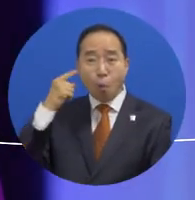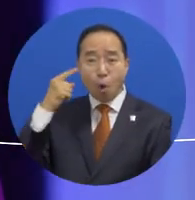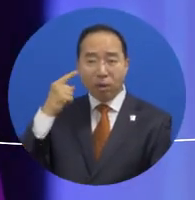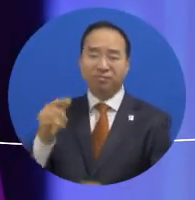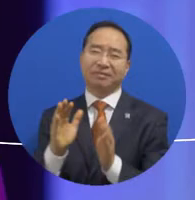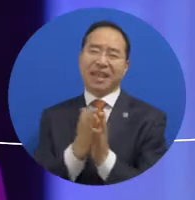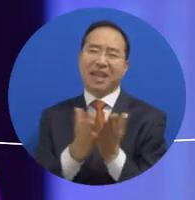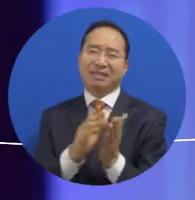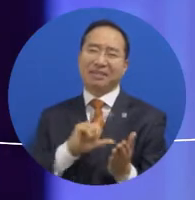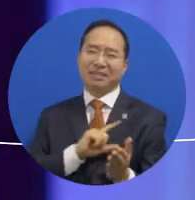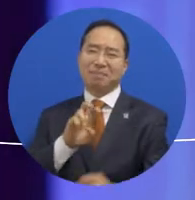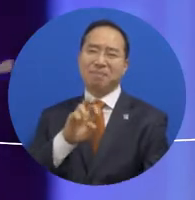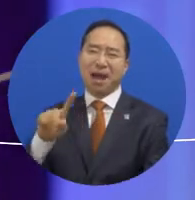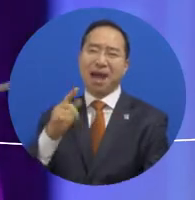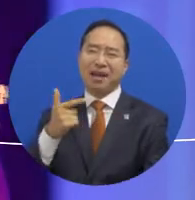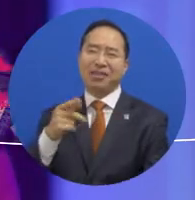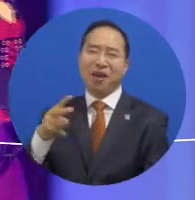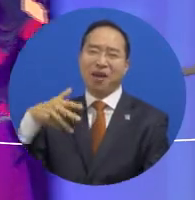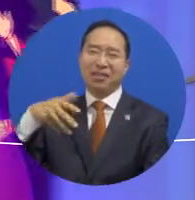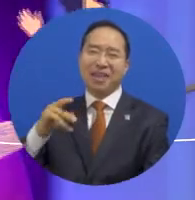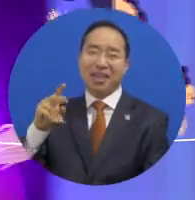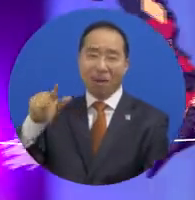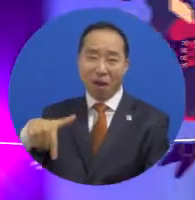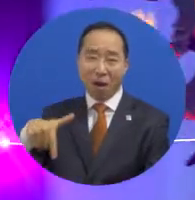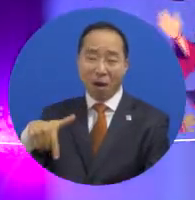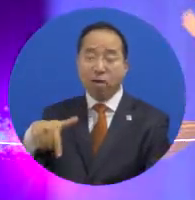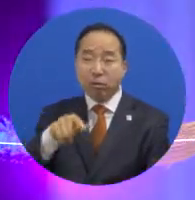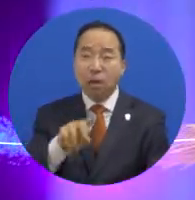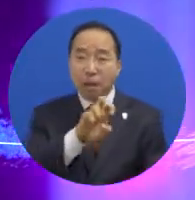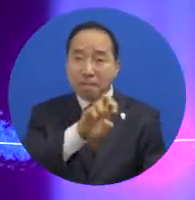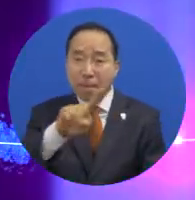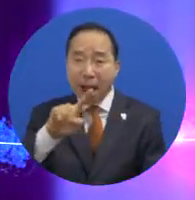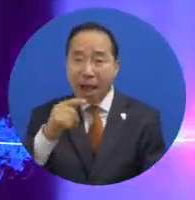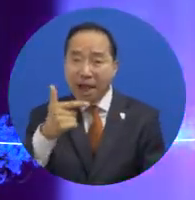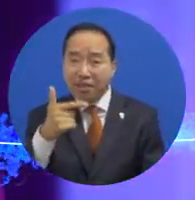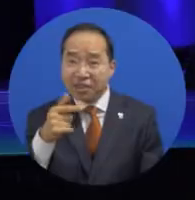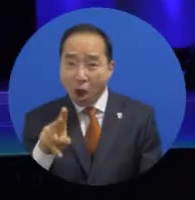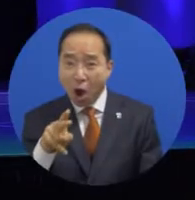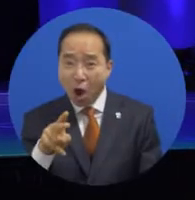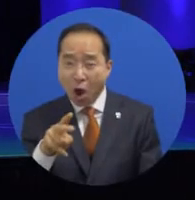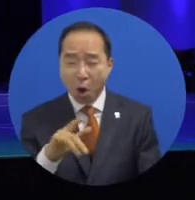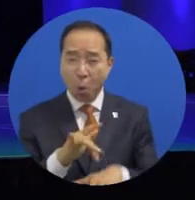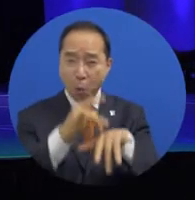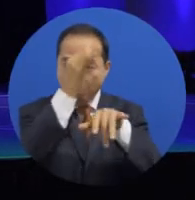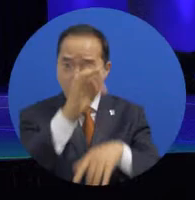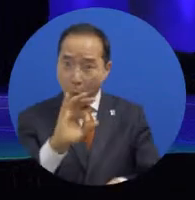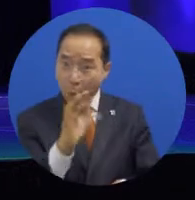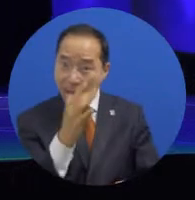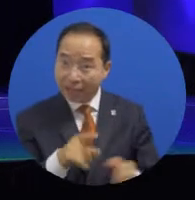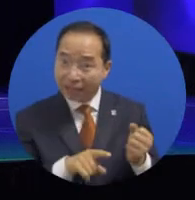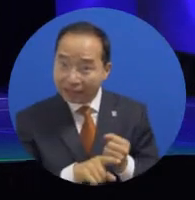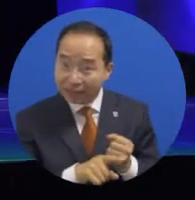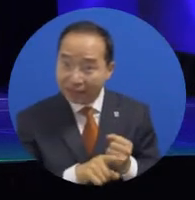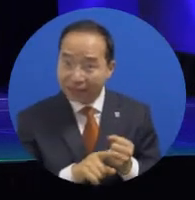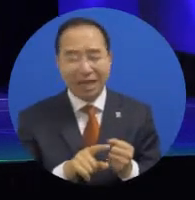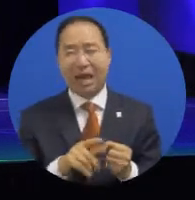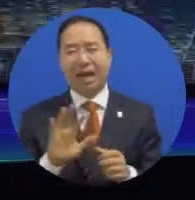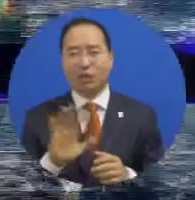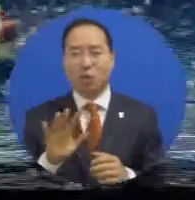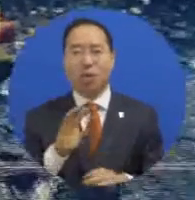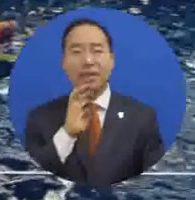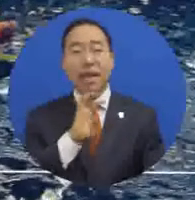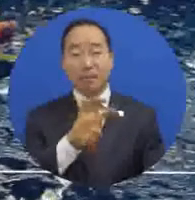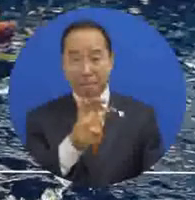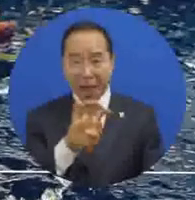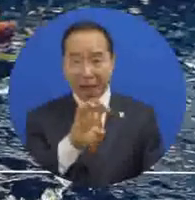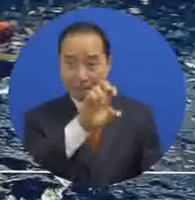마녀가 우리가 그 흔히 아는 그 마술을 부리는 마녀이기도 하지만 저는 이런 뜻으로 썼습니다.